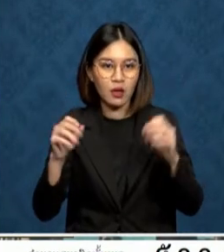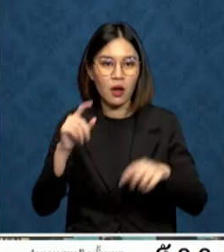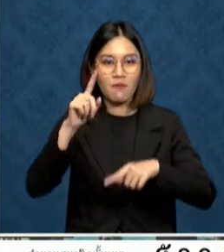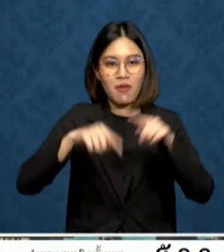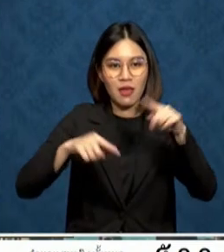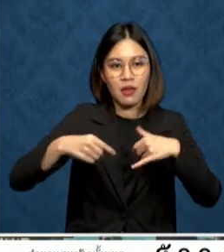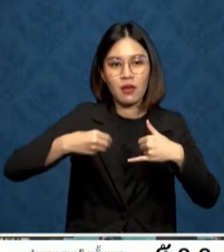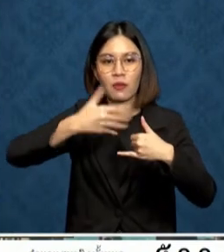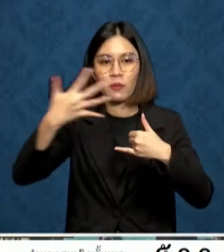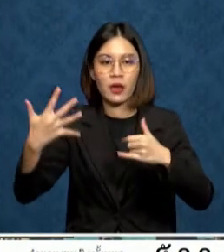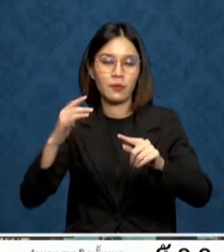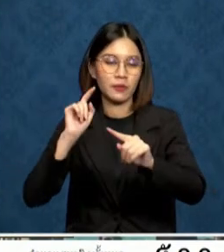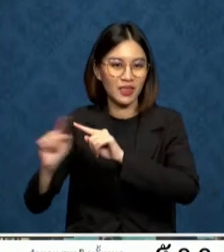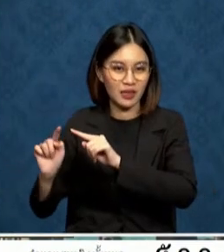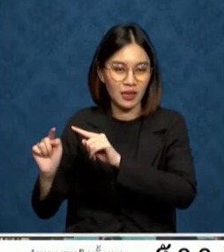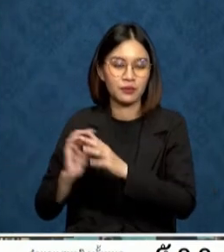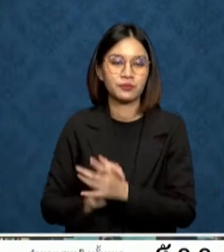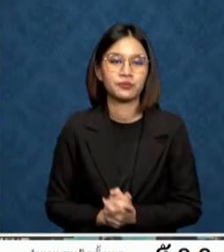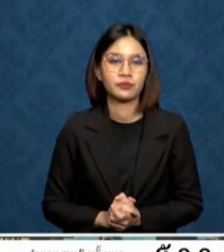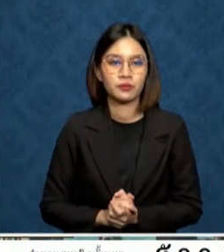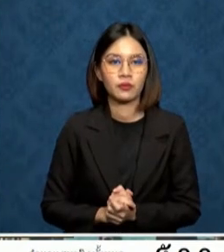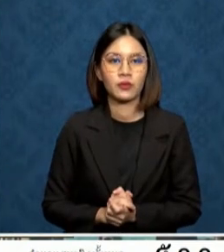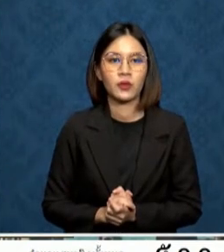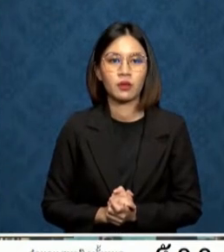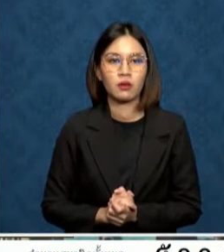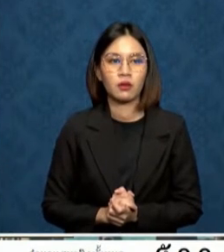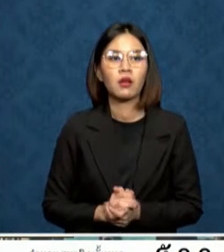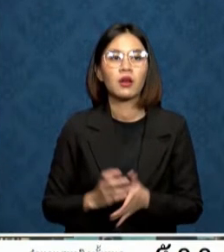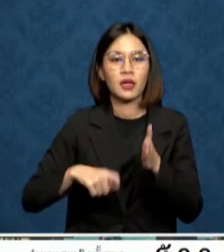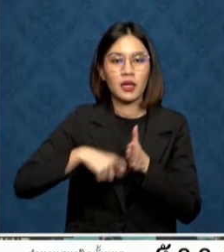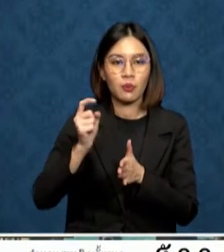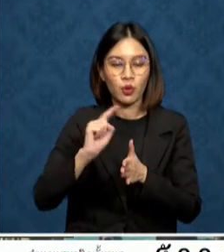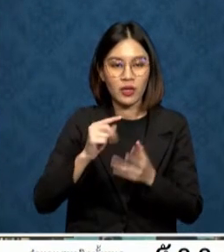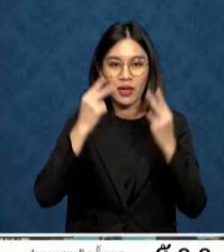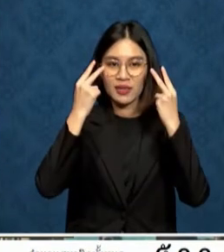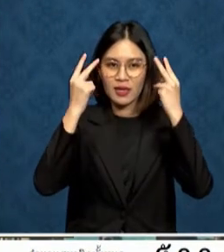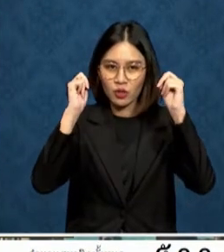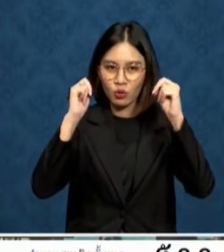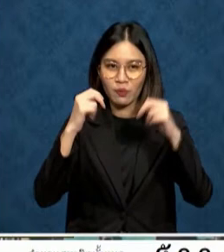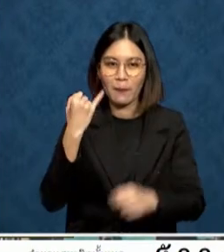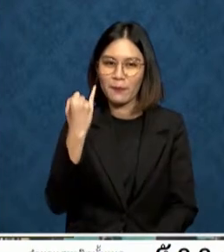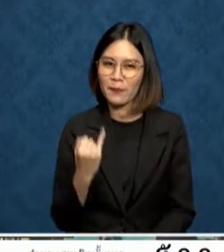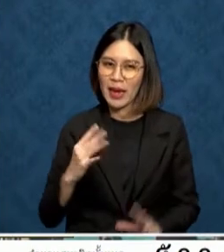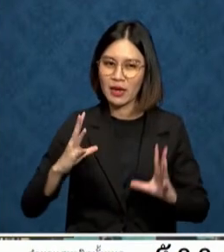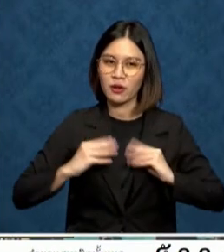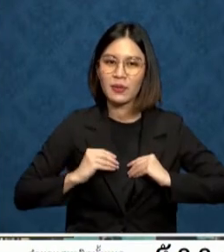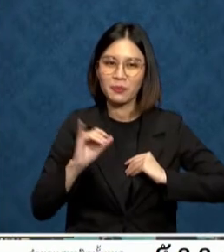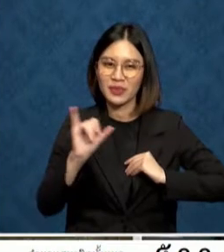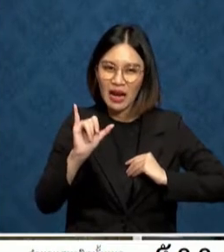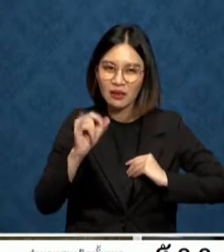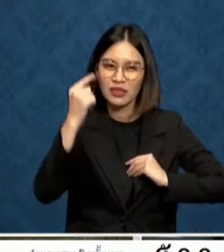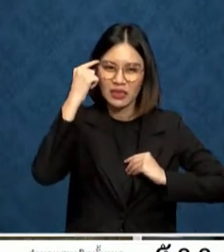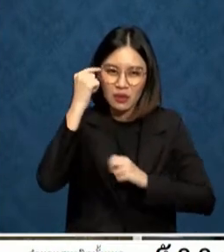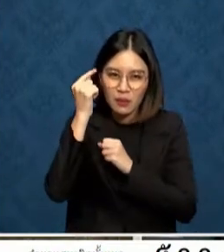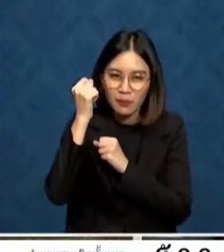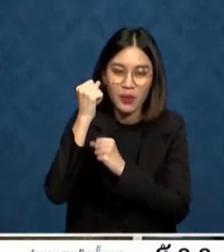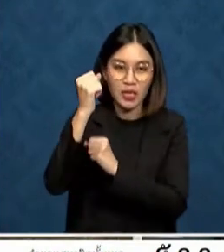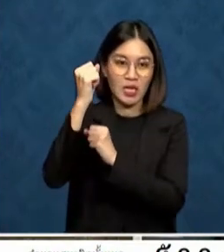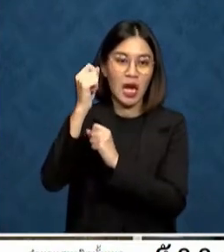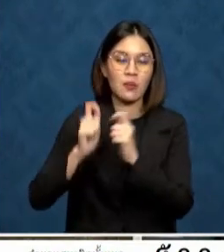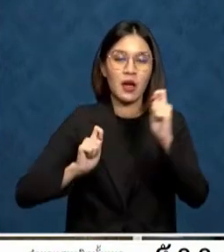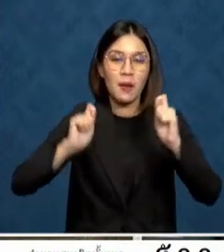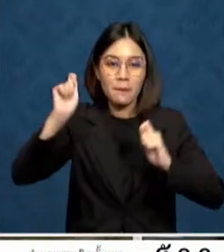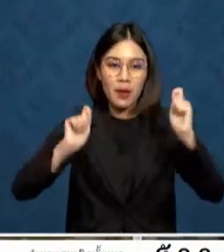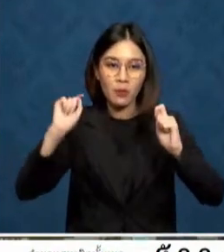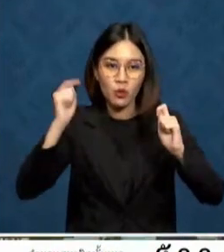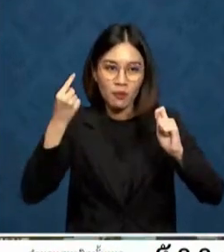หลายต่างๆนะครับก็มันก็เป็นเหตุให้ท่านนายกก็ยังไม่ยอมแพ้นะครับท่านนายกก็พยายามที่จะประมูลงานนี้